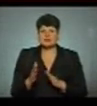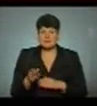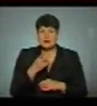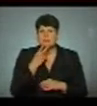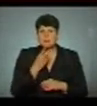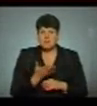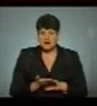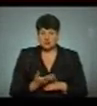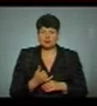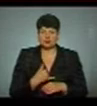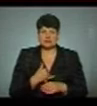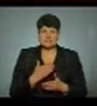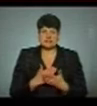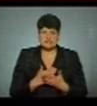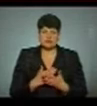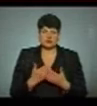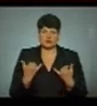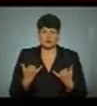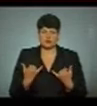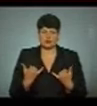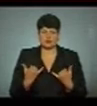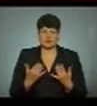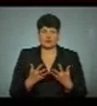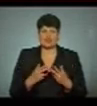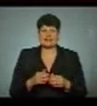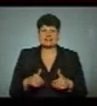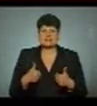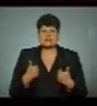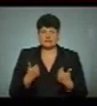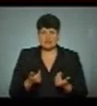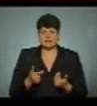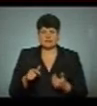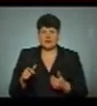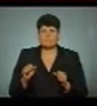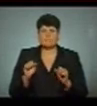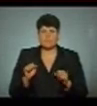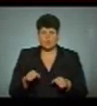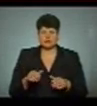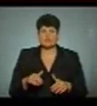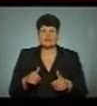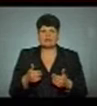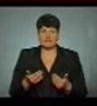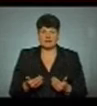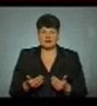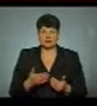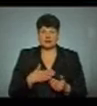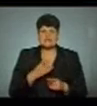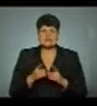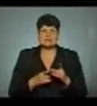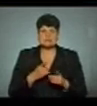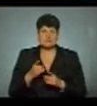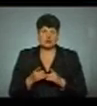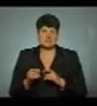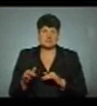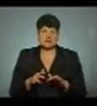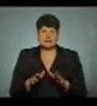бачимо. Тобто, в нас є сьогодні по кількості звернень пацієнтів. Так? Як ми можемо надавати? У нас змінюється алгоритм дій в